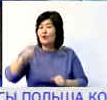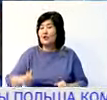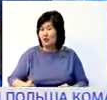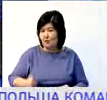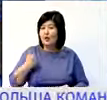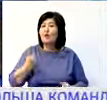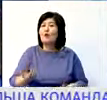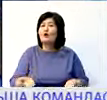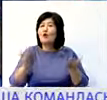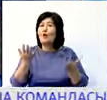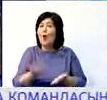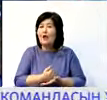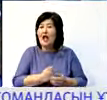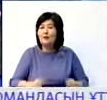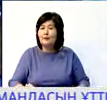болды.